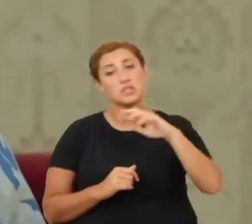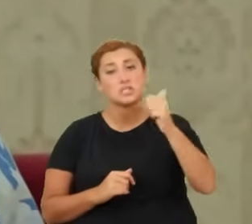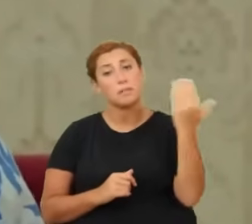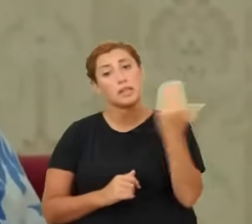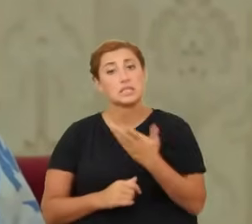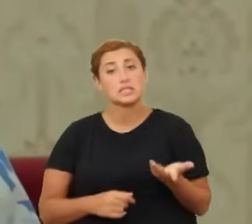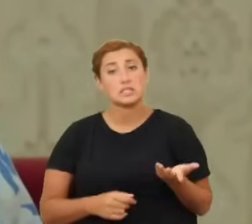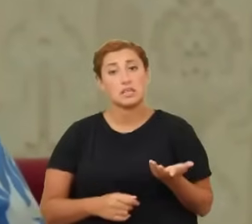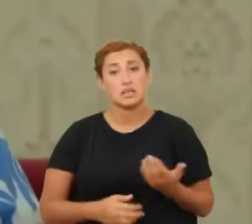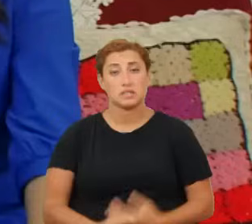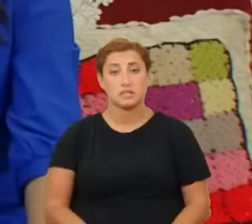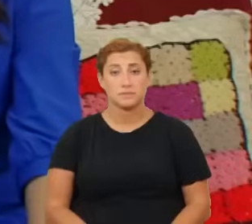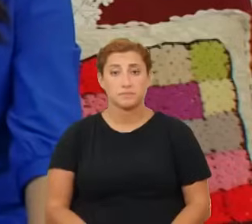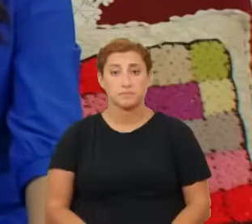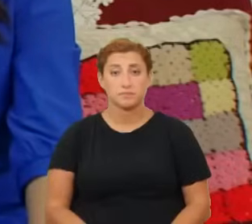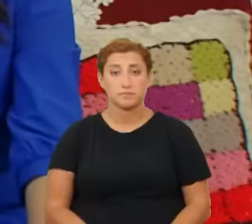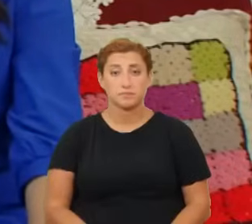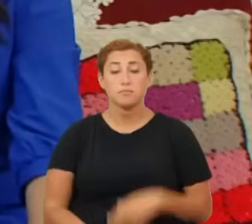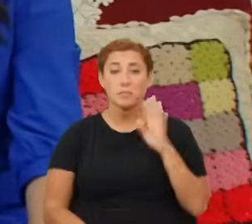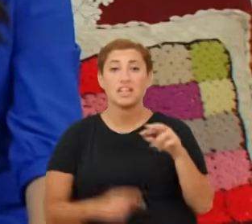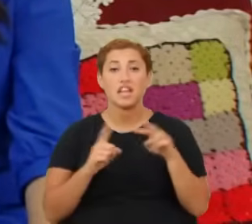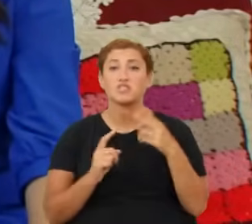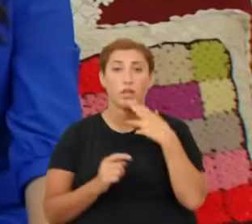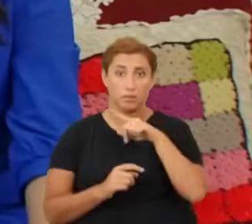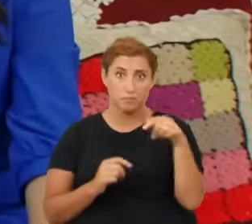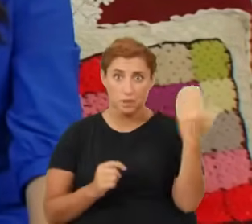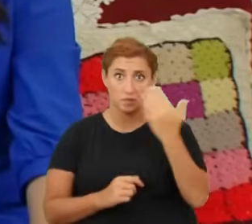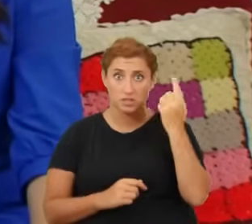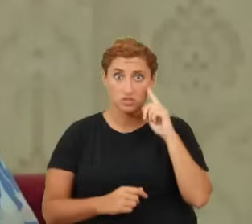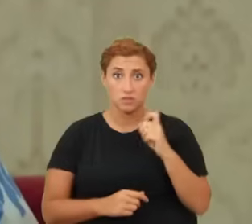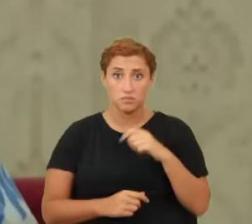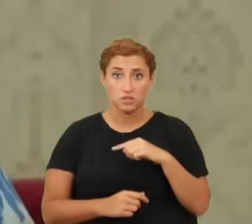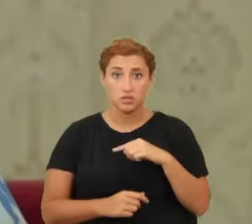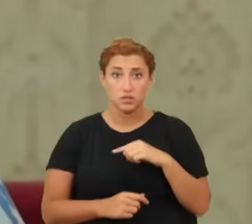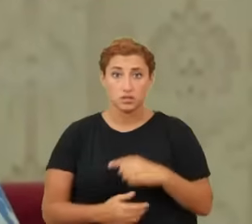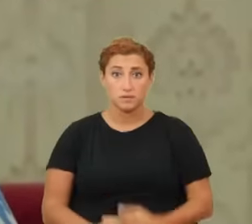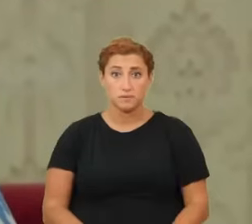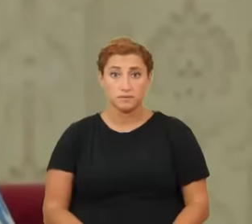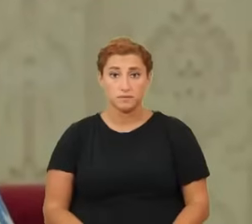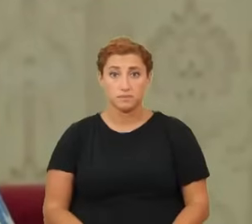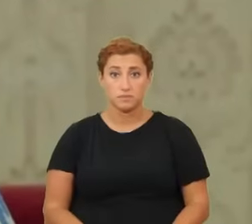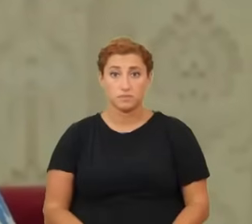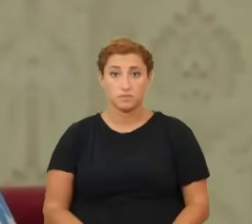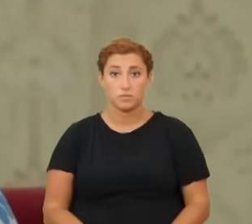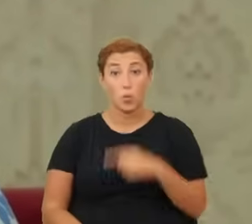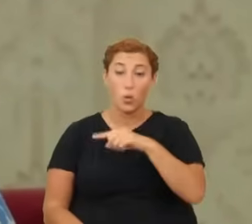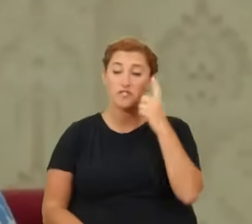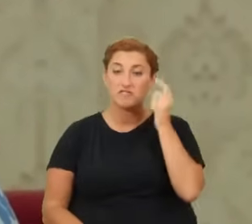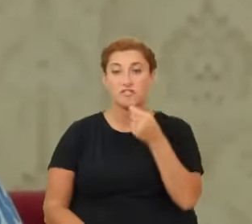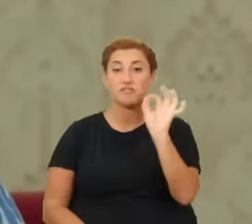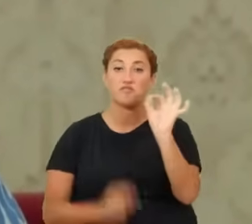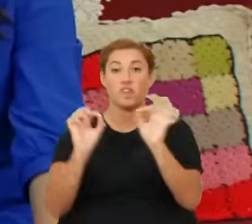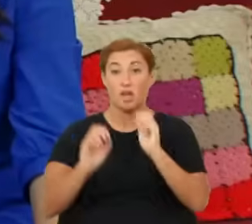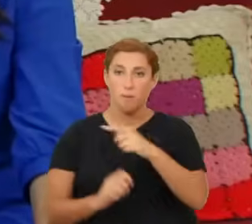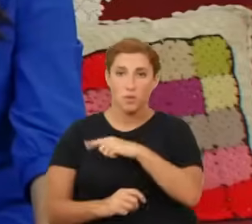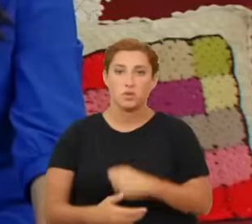zaman gitselerdi işte. Peki Necdi Hanımlar da mı gidecekmiş Rukiye abla? Onun başının altından çıkıyor bunlar hep